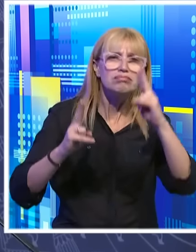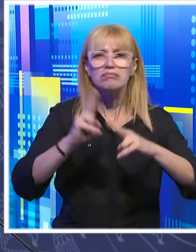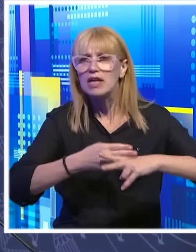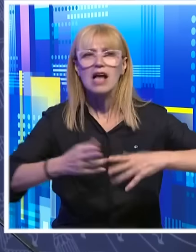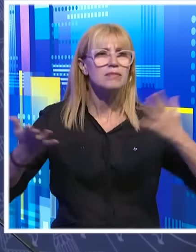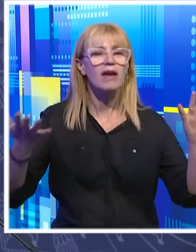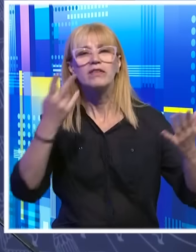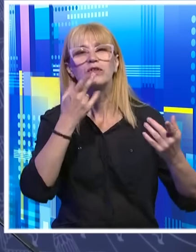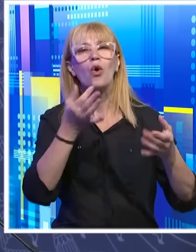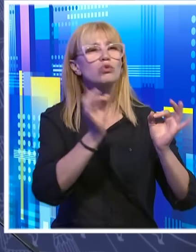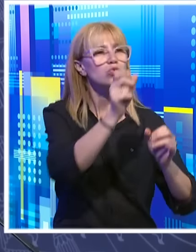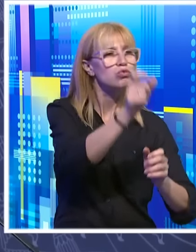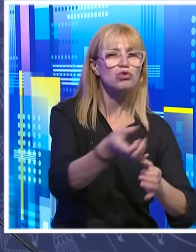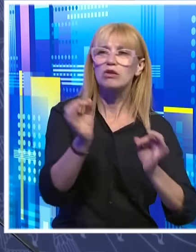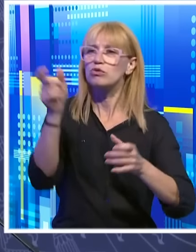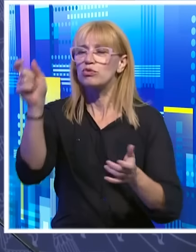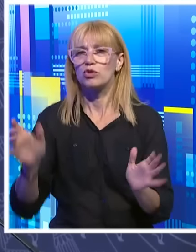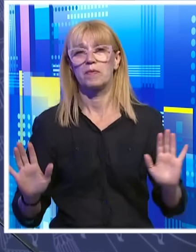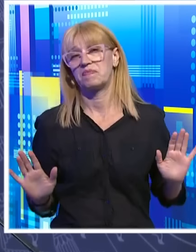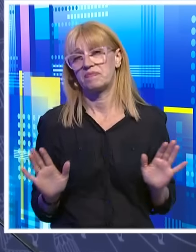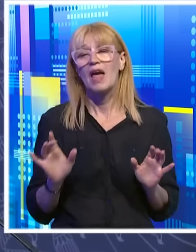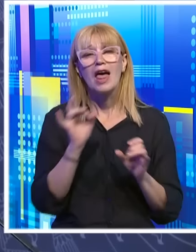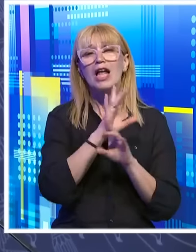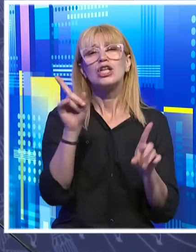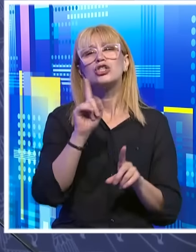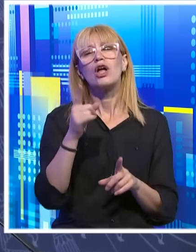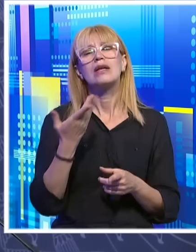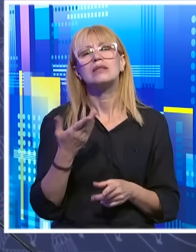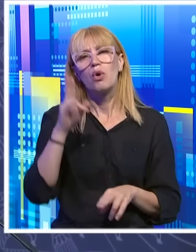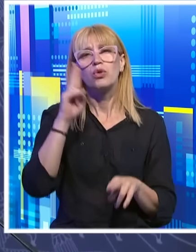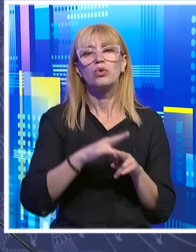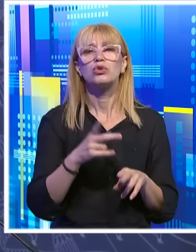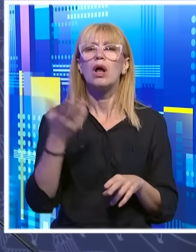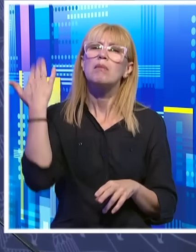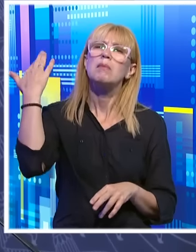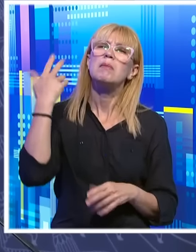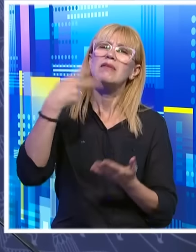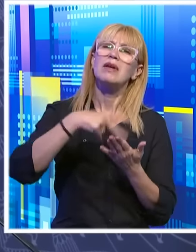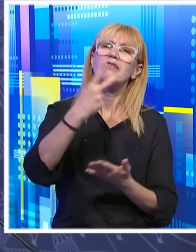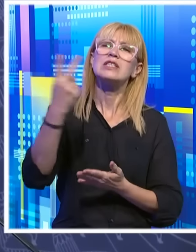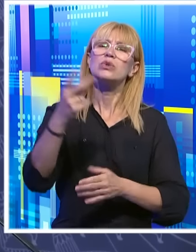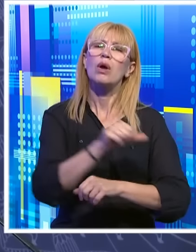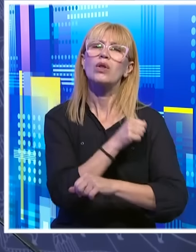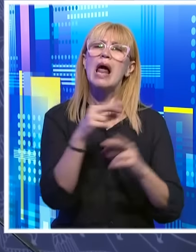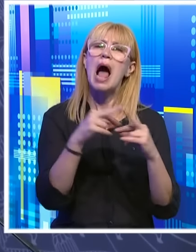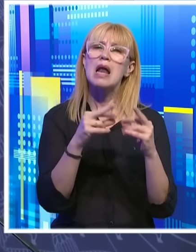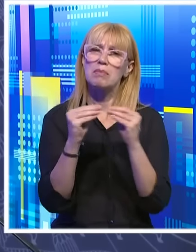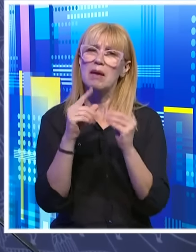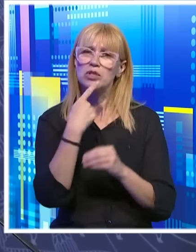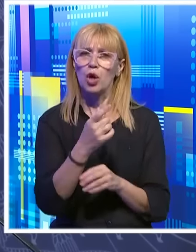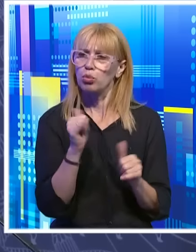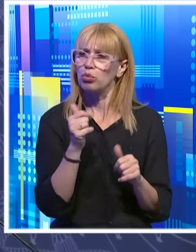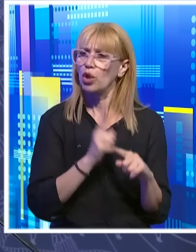stručnosti. Nismo doneli nikakvu odluku. Što se tiče izjave Ane Brnabić, da, ona je to rekla i možda i mislila i pod pritiskom